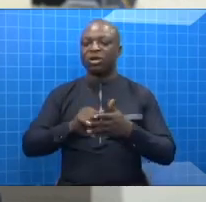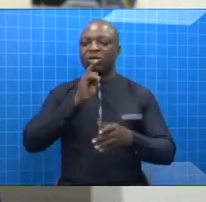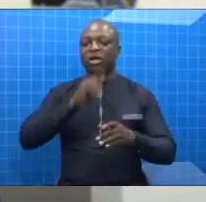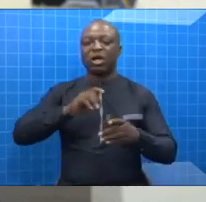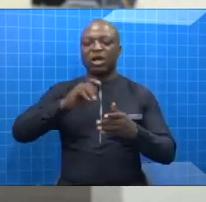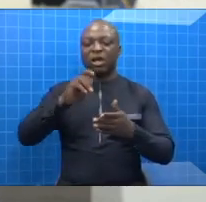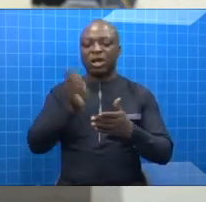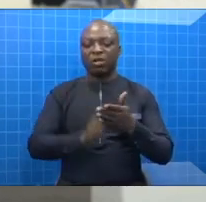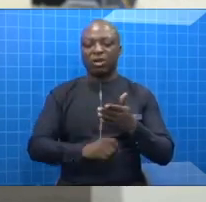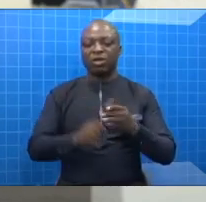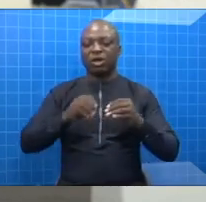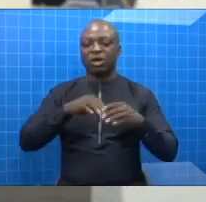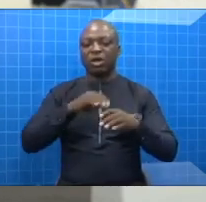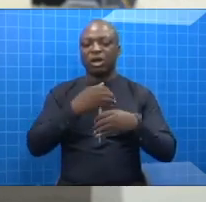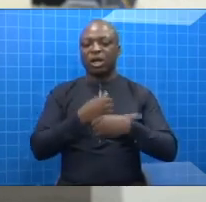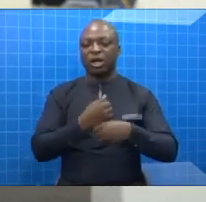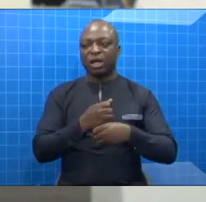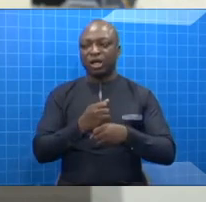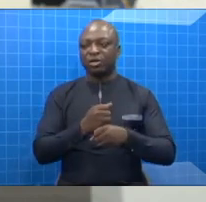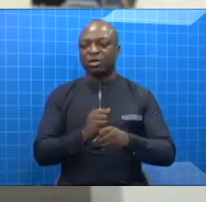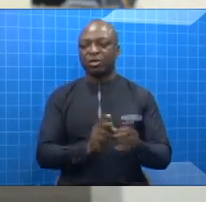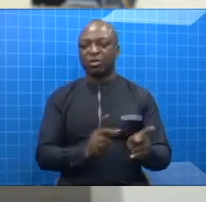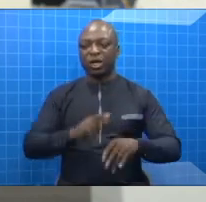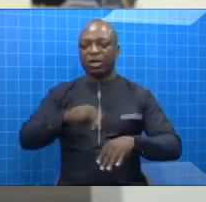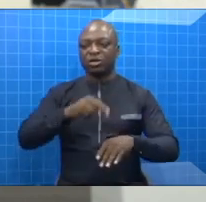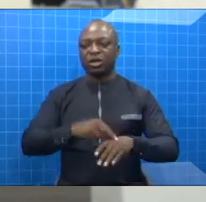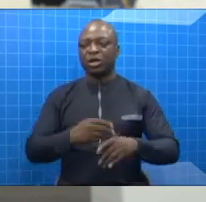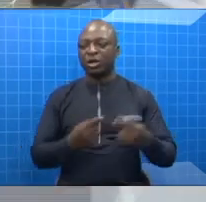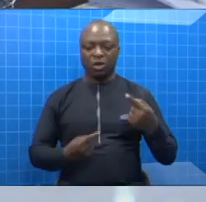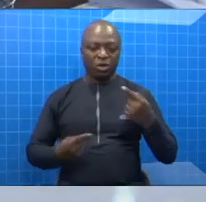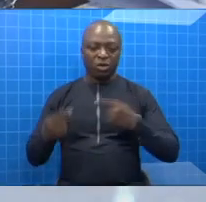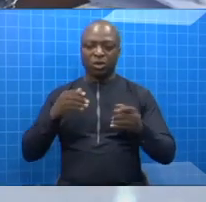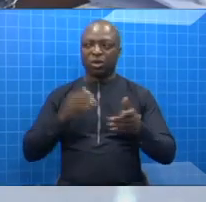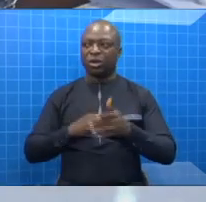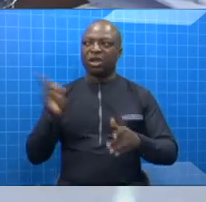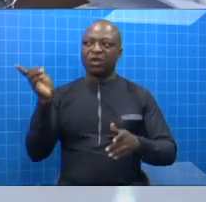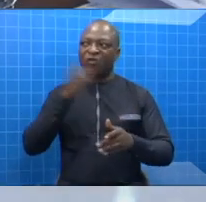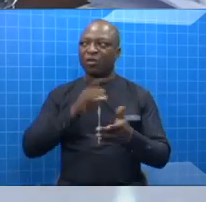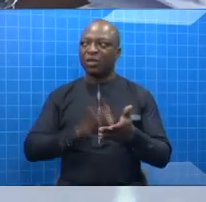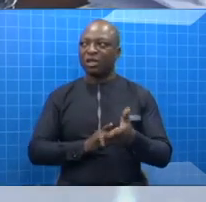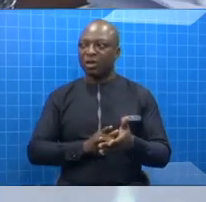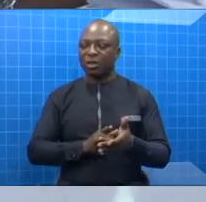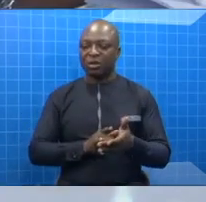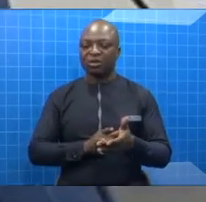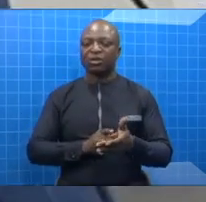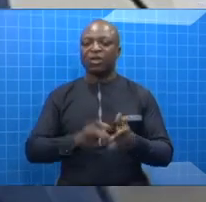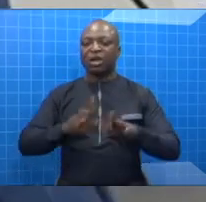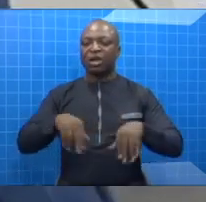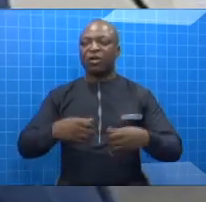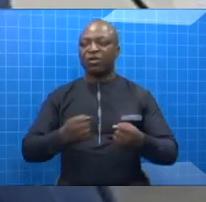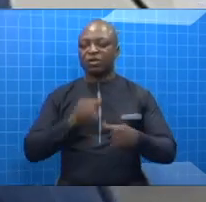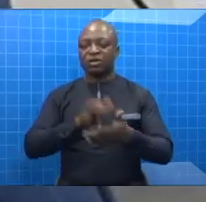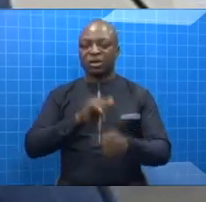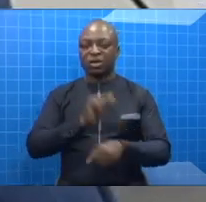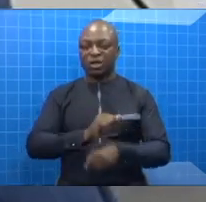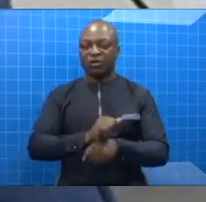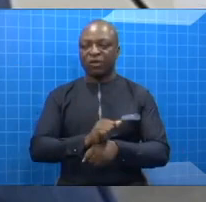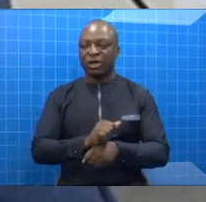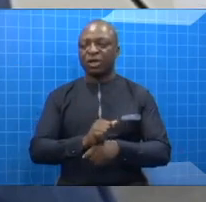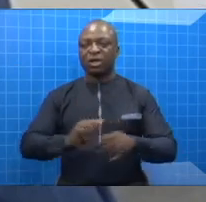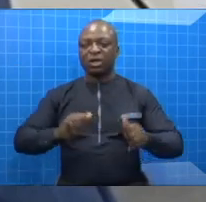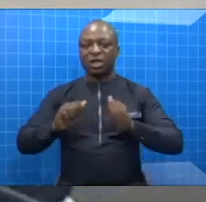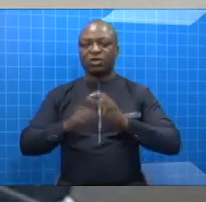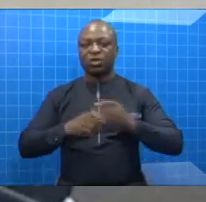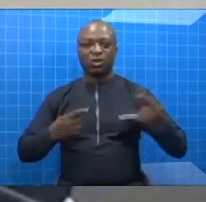l'élaboration et la mise en place d'un plan national de lutte contre les faux médicaments. Renforcement de la chaîne d'approvisionnement pharmaceutique et des actions de